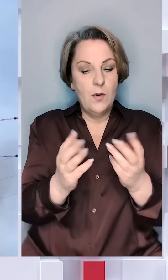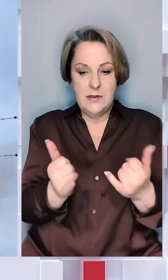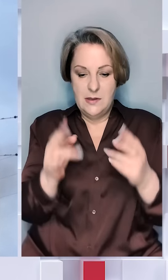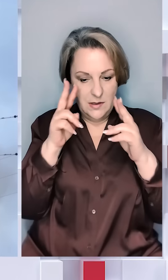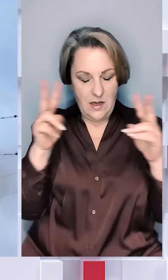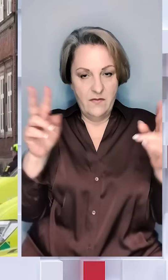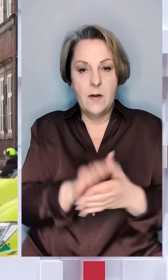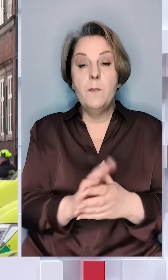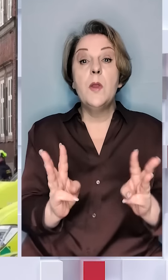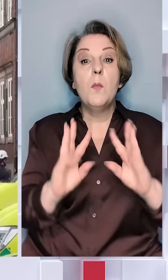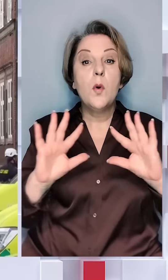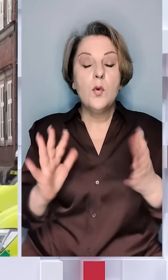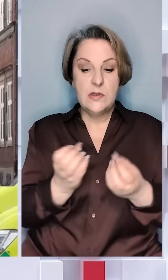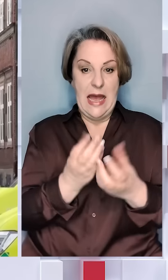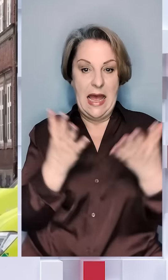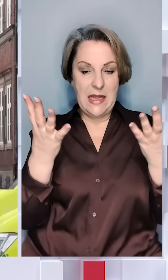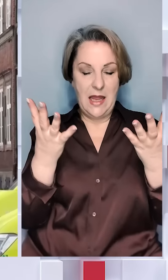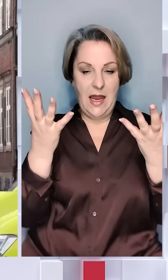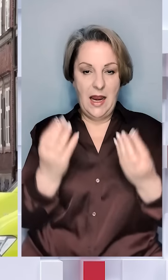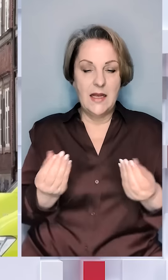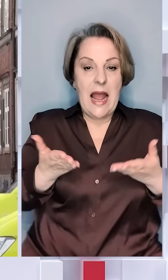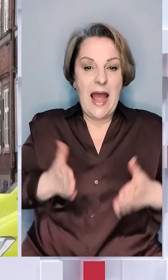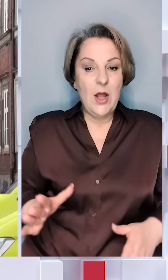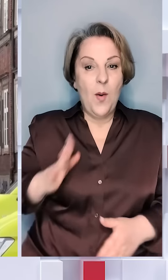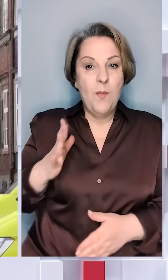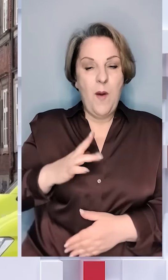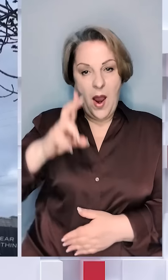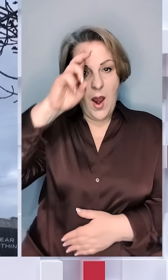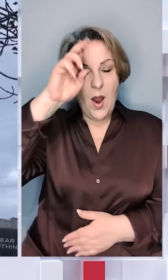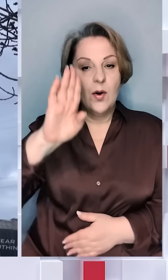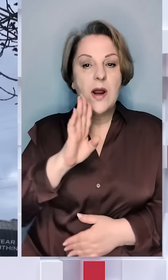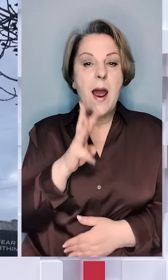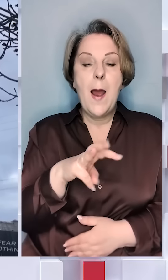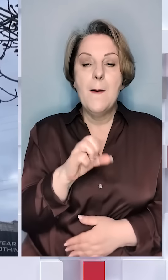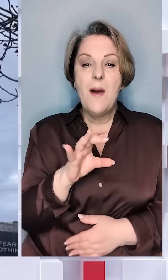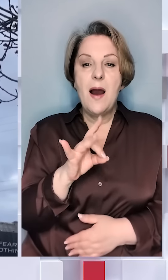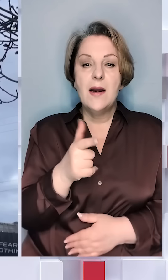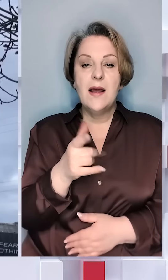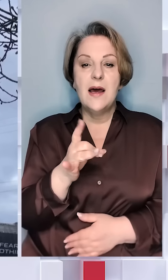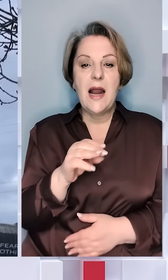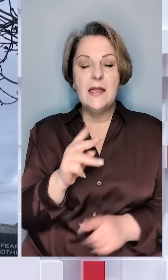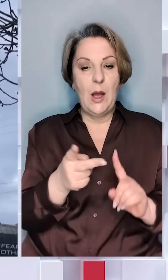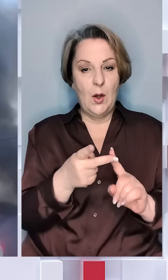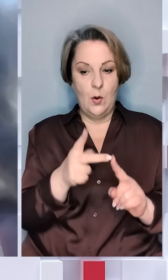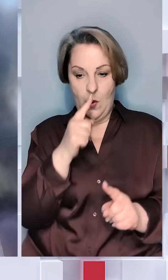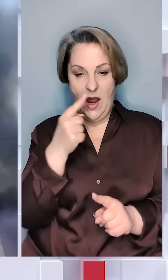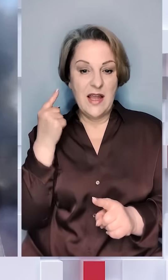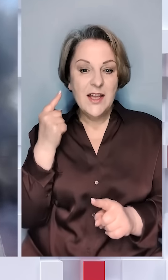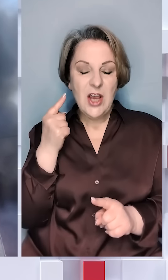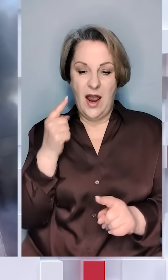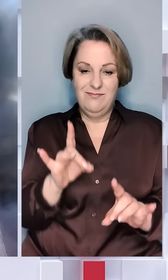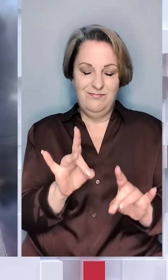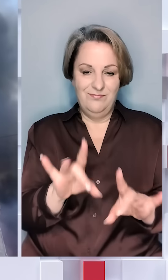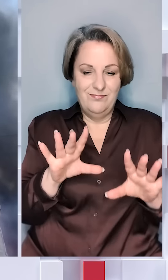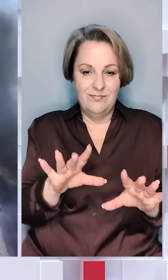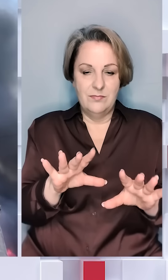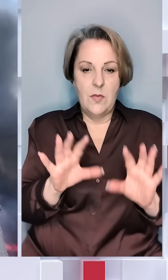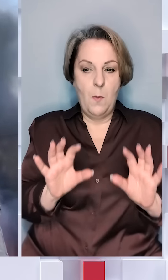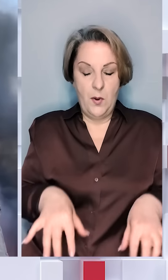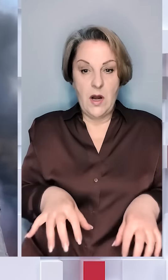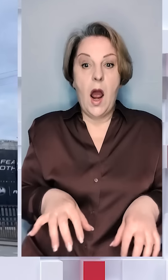наразі невідомо. Пожежа сталася у день народження колишньої королеви Маргретти ІІ, яка нещодавно зреклася престолом.